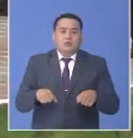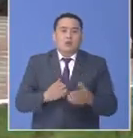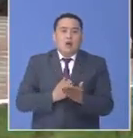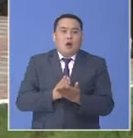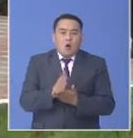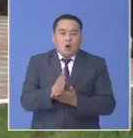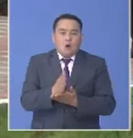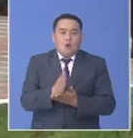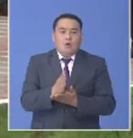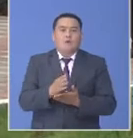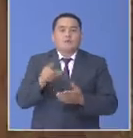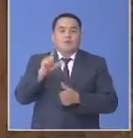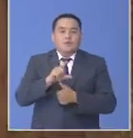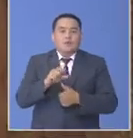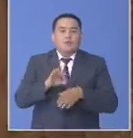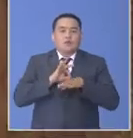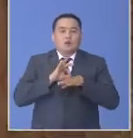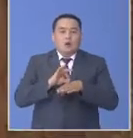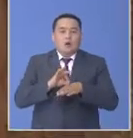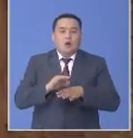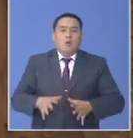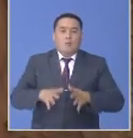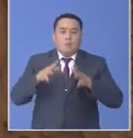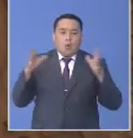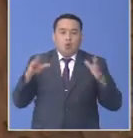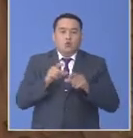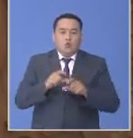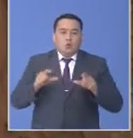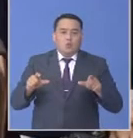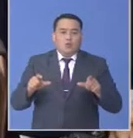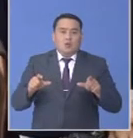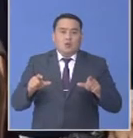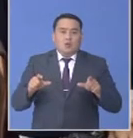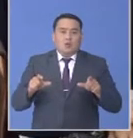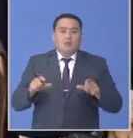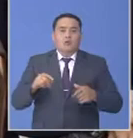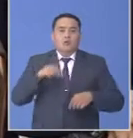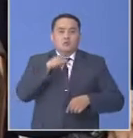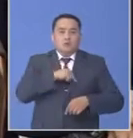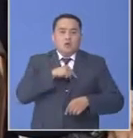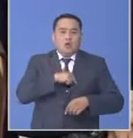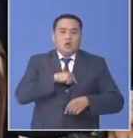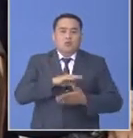путь, ведущий в мечеть. А это значит, что больше станет людей, придерживающихся духовной и